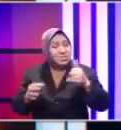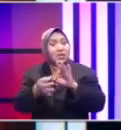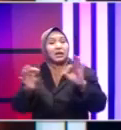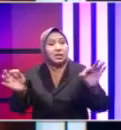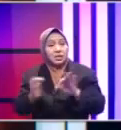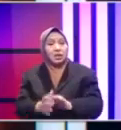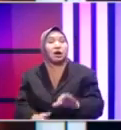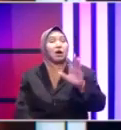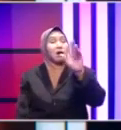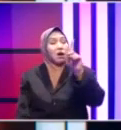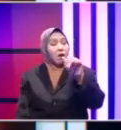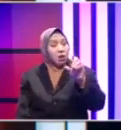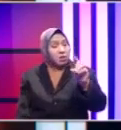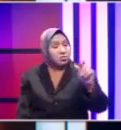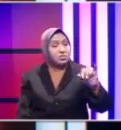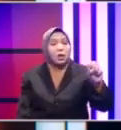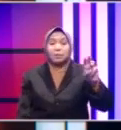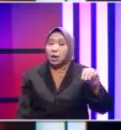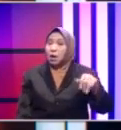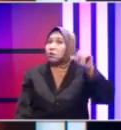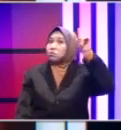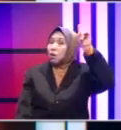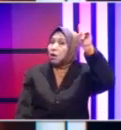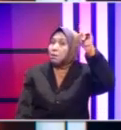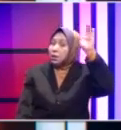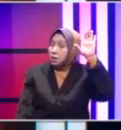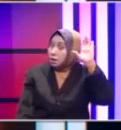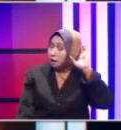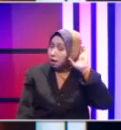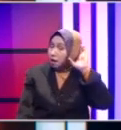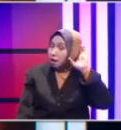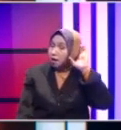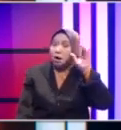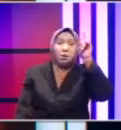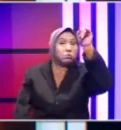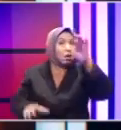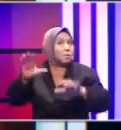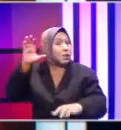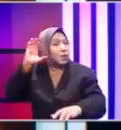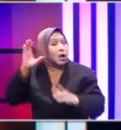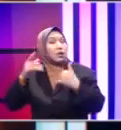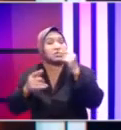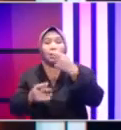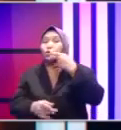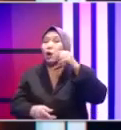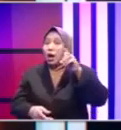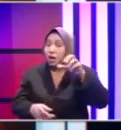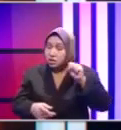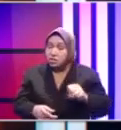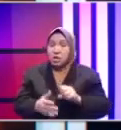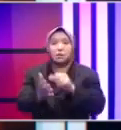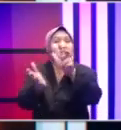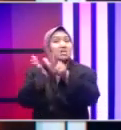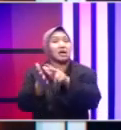kode Sam Ya Allah mendengar Allah mendengar kan ada sebuah hadits dalam Shahih Bukhari